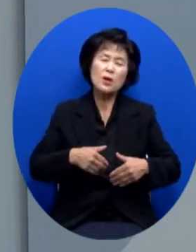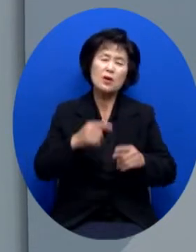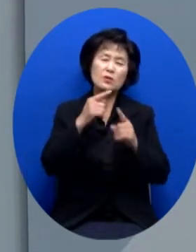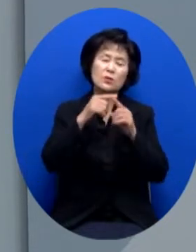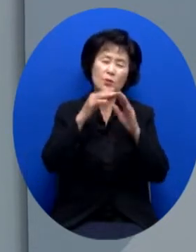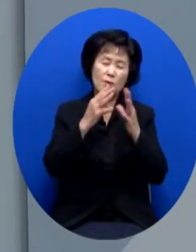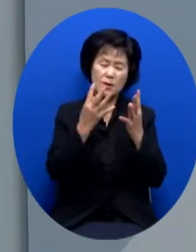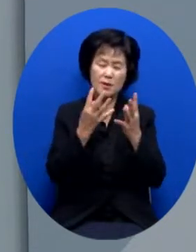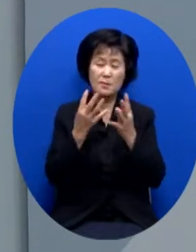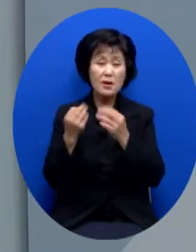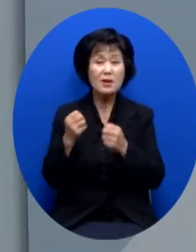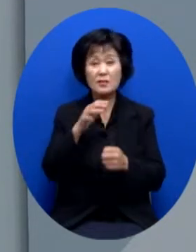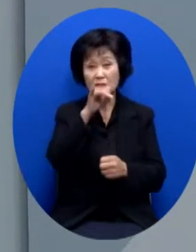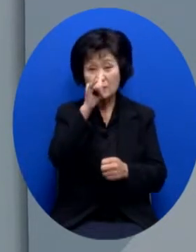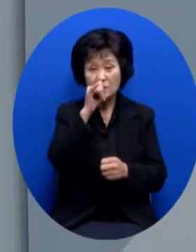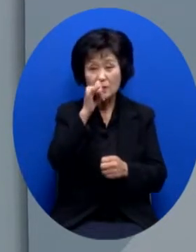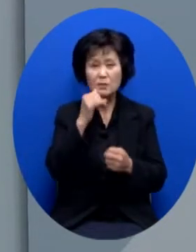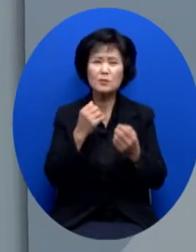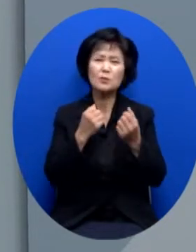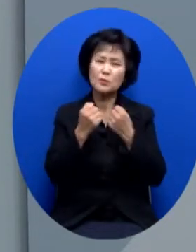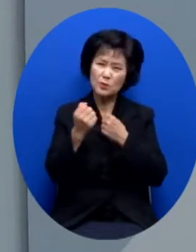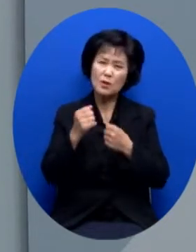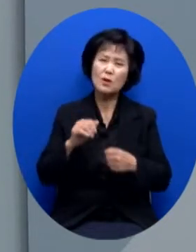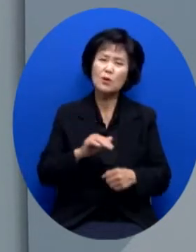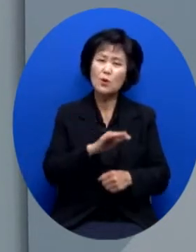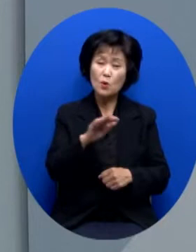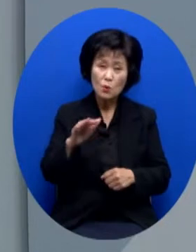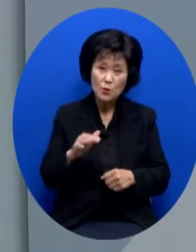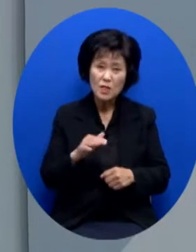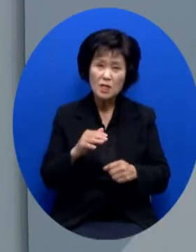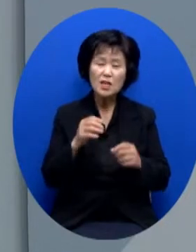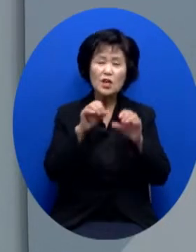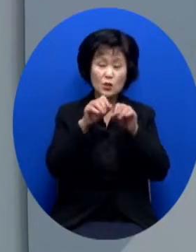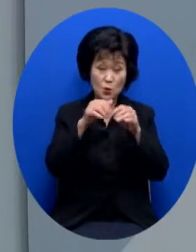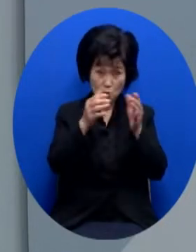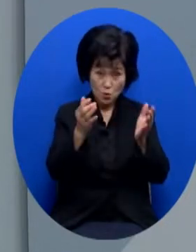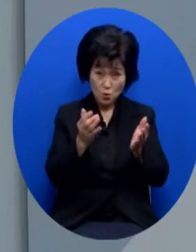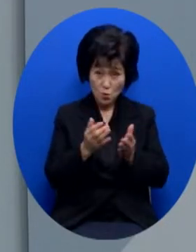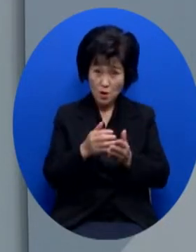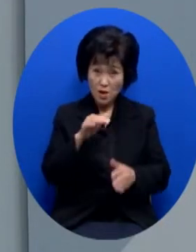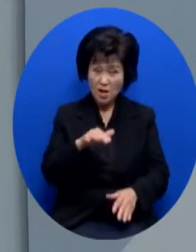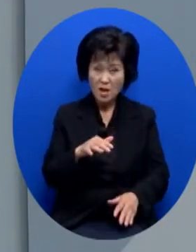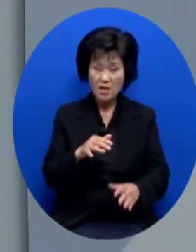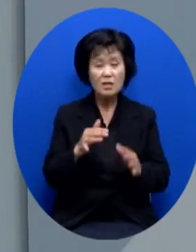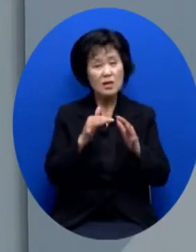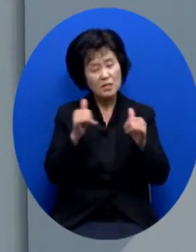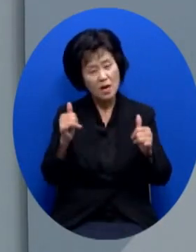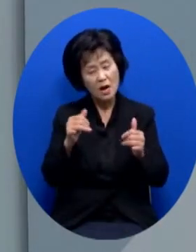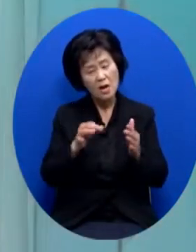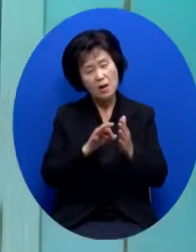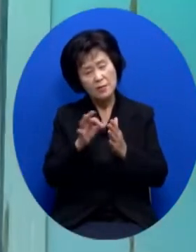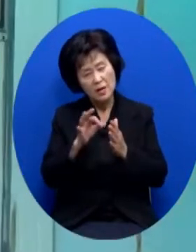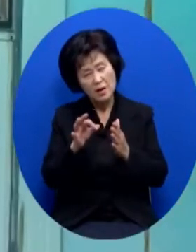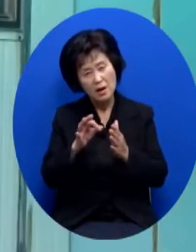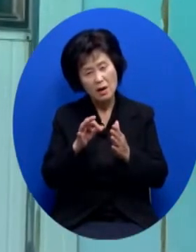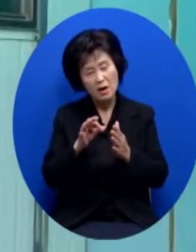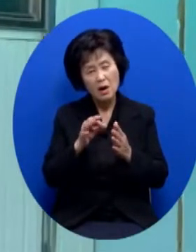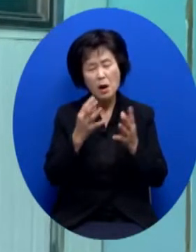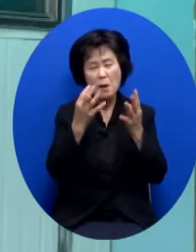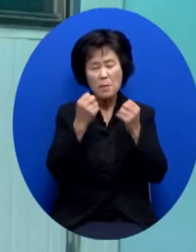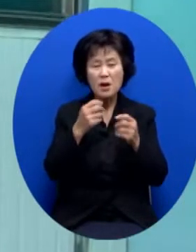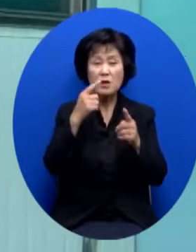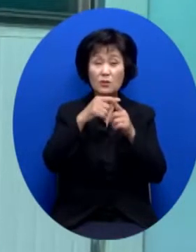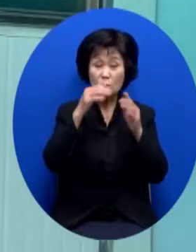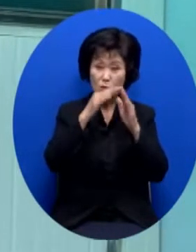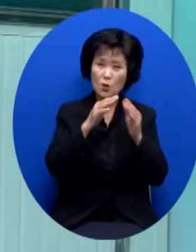많이 있습니다. 그럼에도 불구하고 저희 오지 선교회가 인력이나 재정난으로 그 많은 교회들을 다